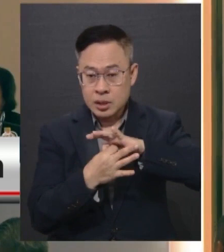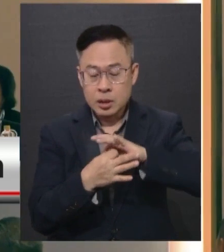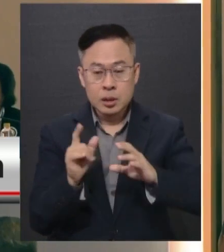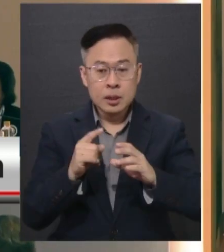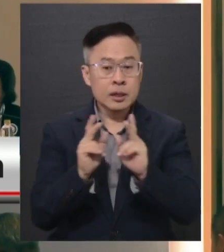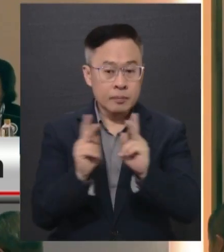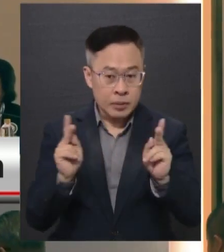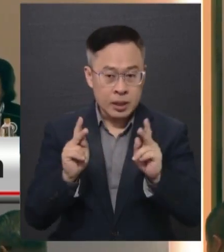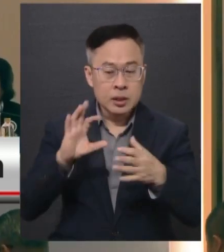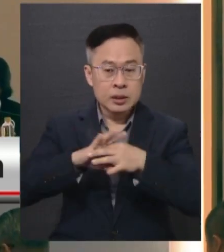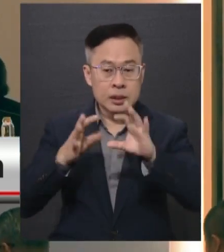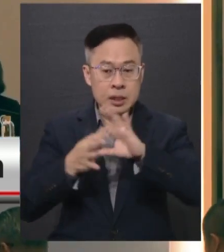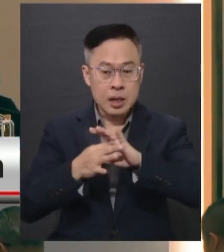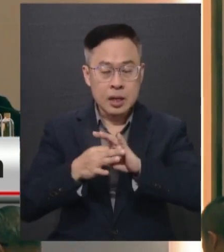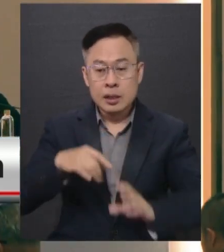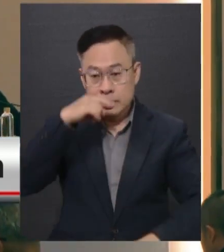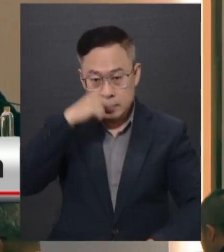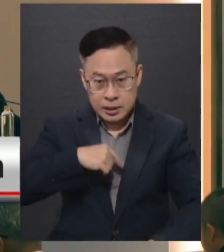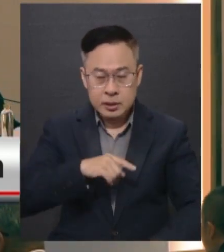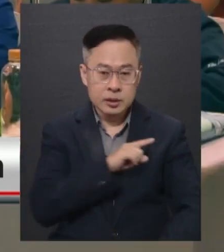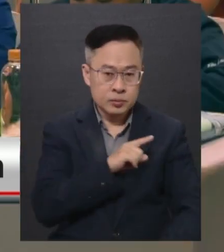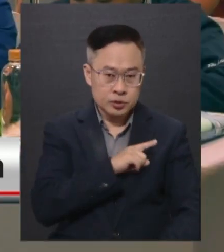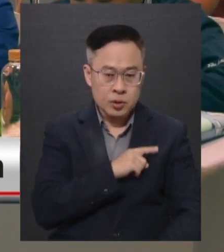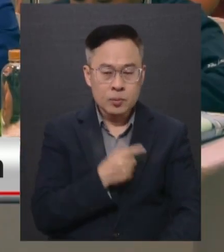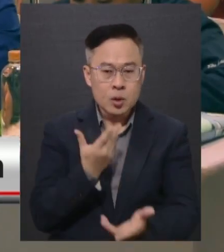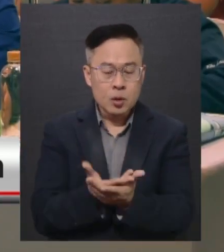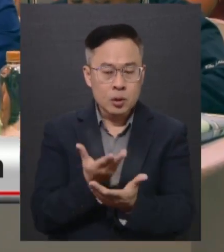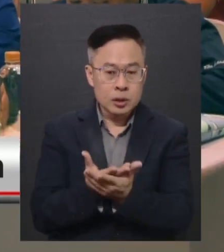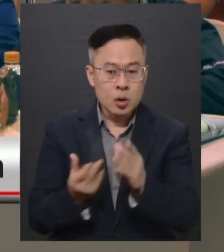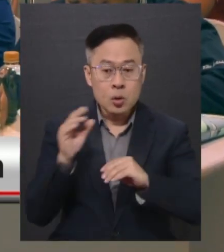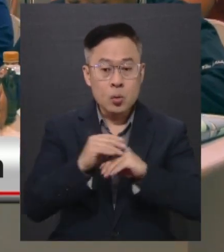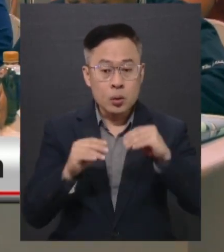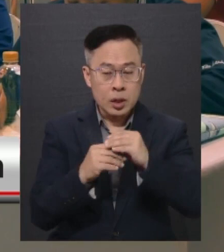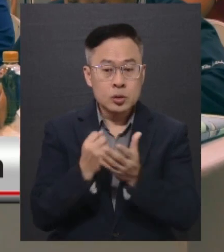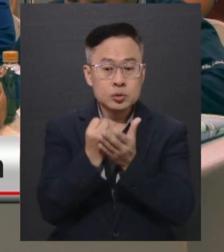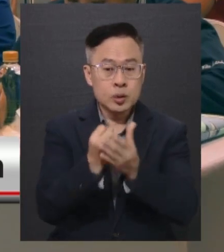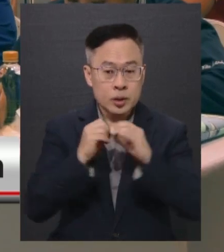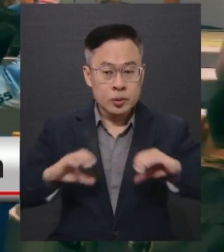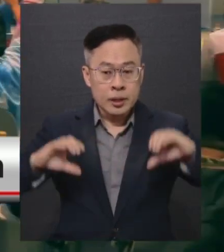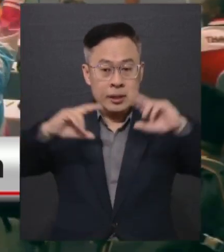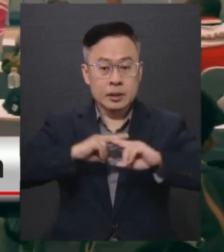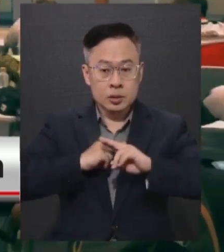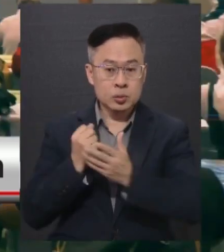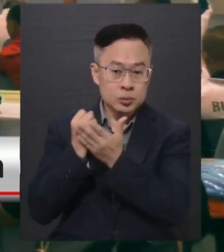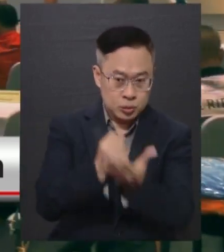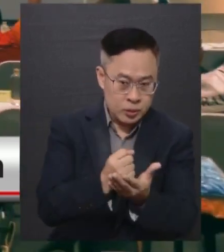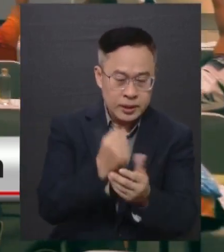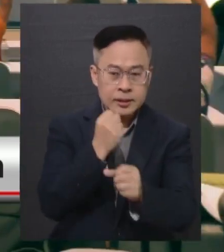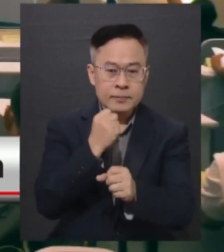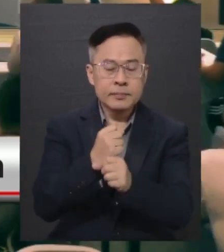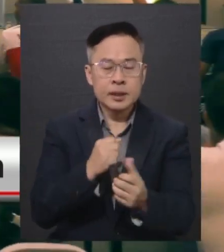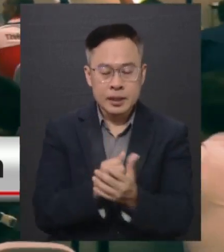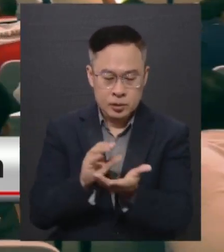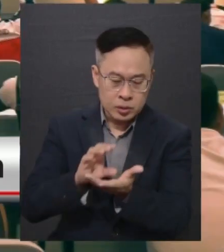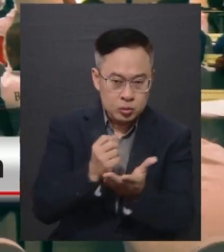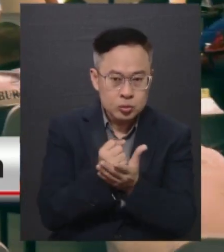ถึงคณะกรรมการโอลิมปิกแห่งประเทศไทยเนี่ยก็ได้มีการจัดสรรโครงการ1กีฬา1รัฐวิสาหกิจเข้ามาทำให้สมาคมเนี่ยสามาร